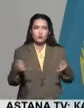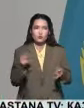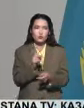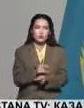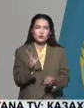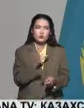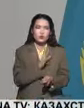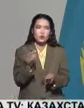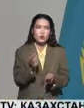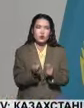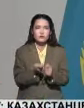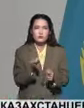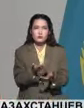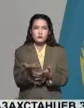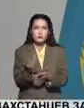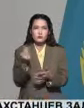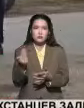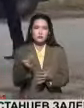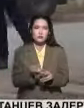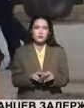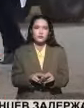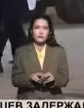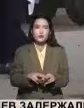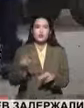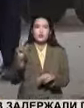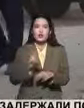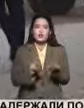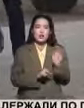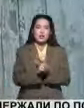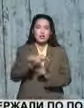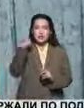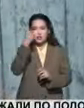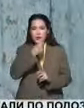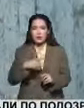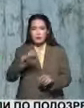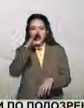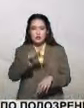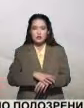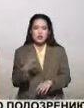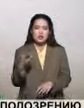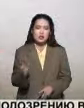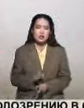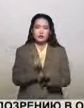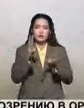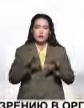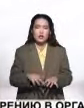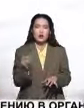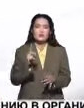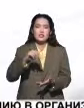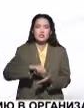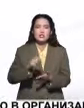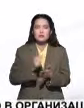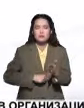такие нарушения предусмотрена административная ответственность. К слову, с начала года в регионе зафиксировано 2 пожара, причиной которых стал взрыв